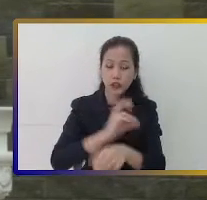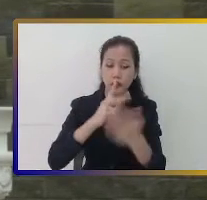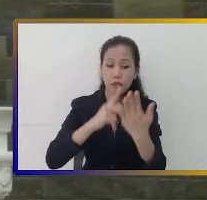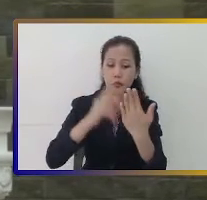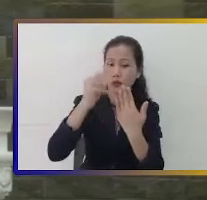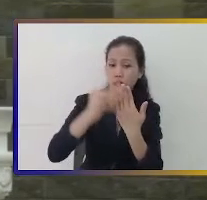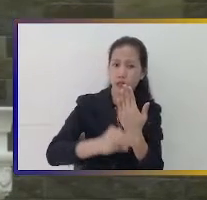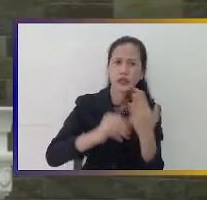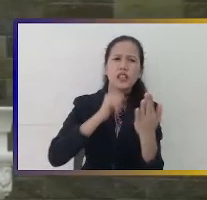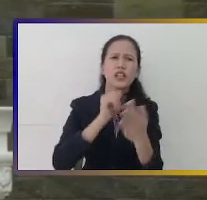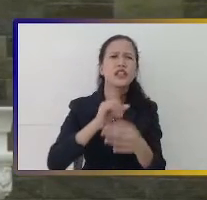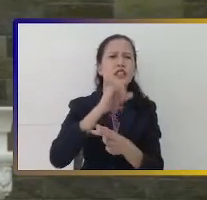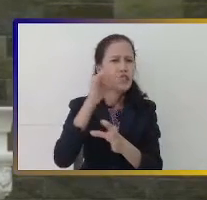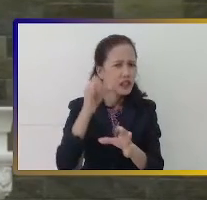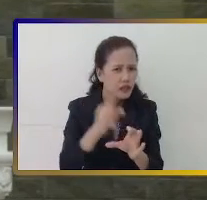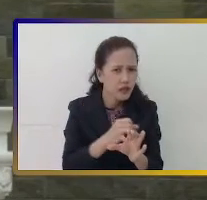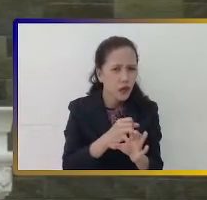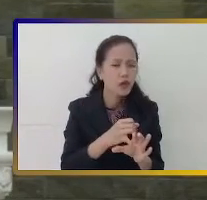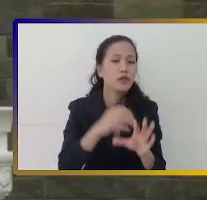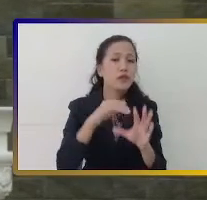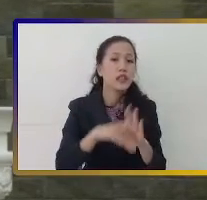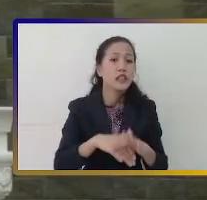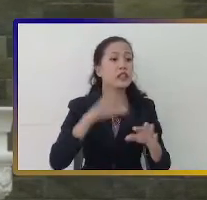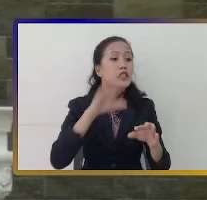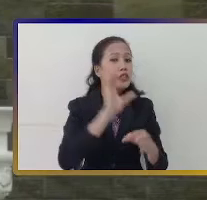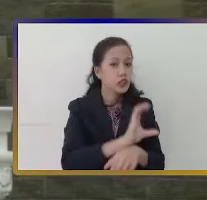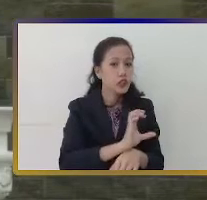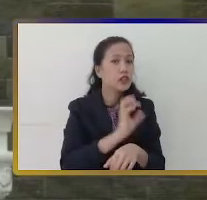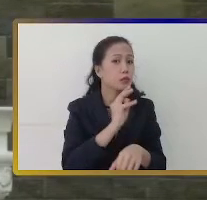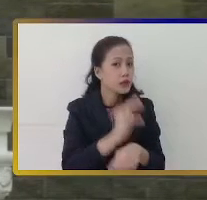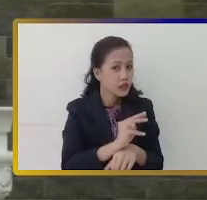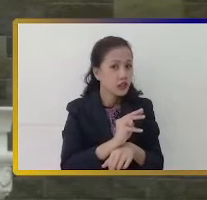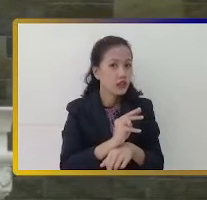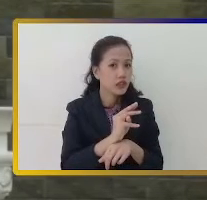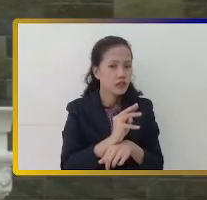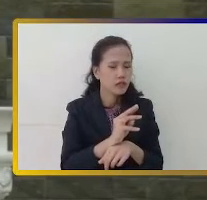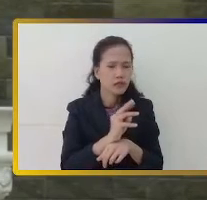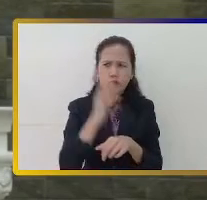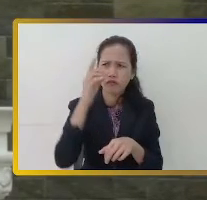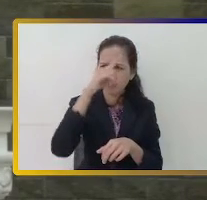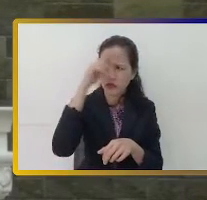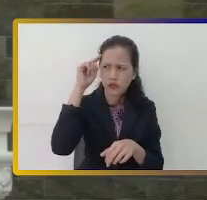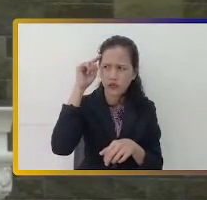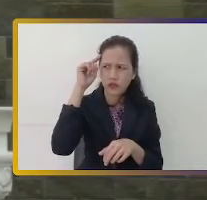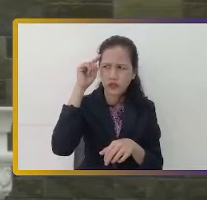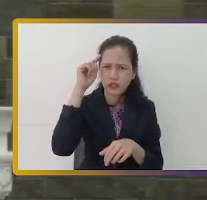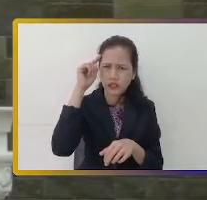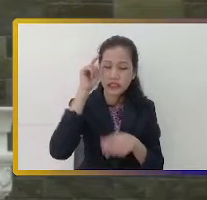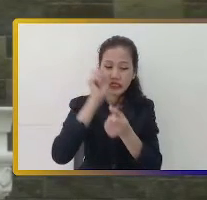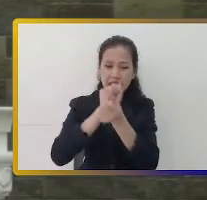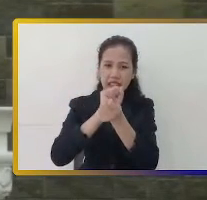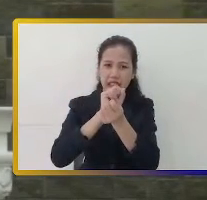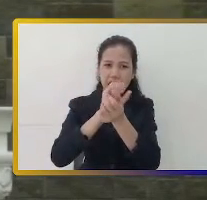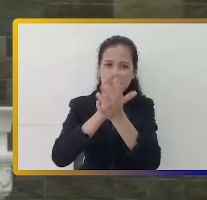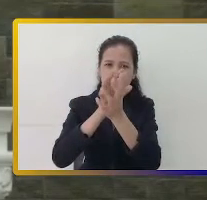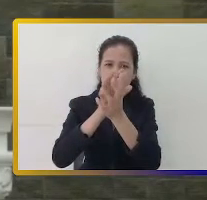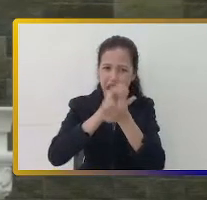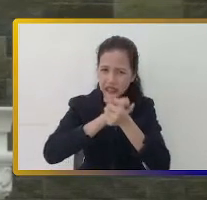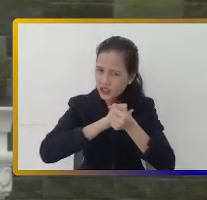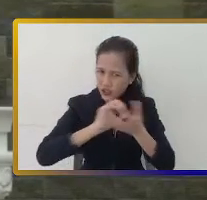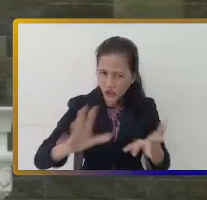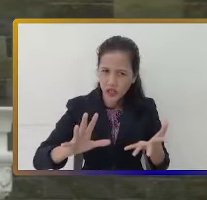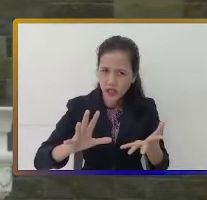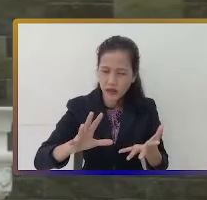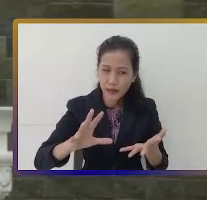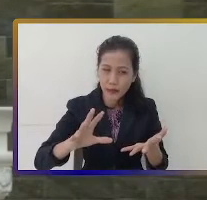involved sa gawain ng Panginoon. Because what? Sinira na po ng Diablo ang revival sa ating pong mga tahanan.